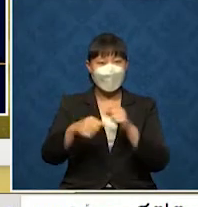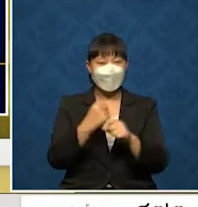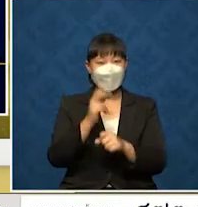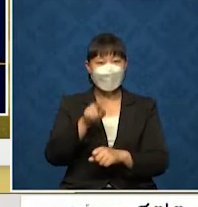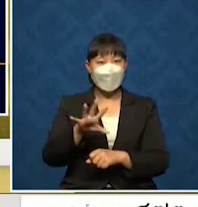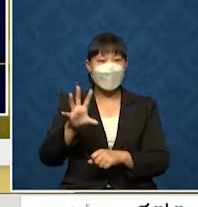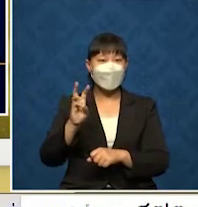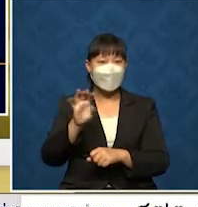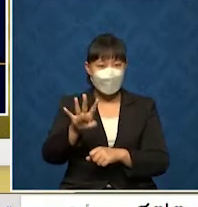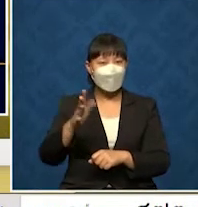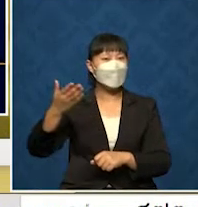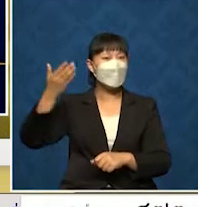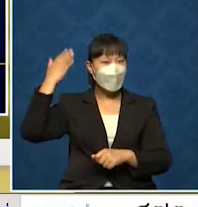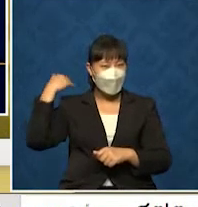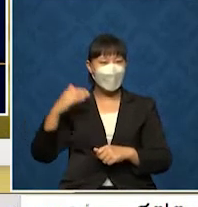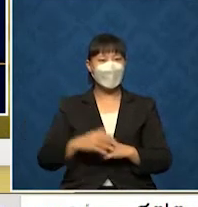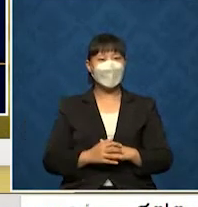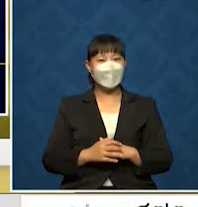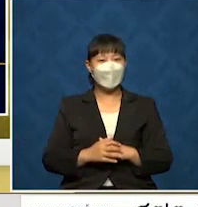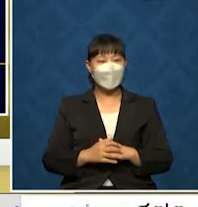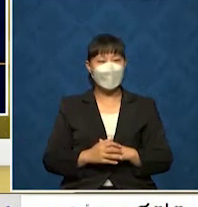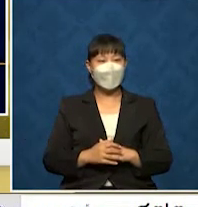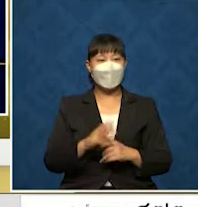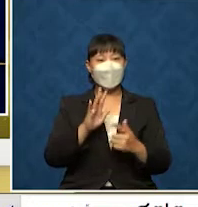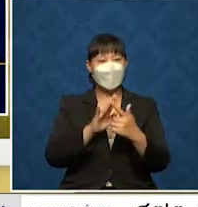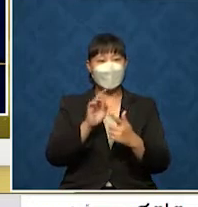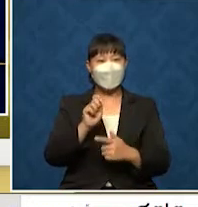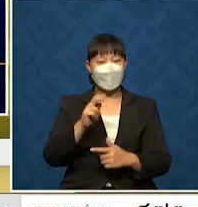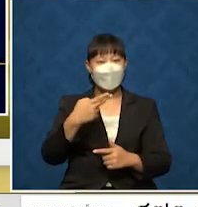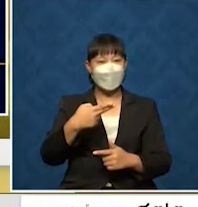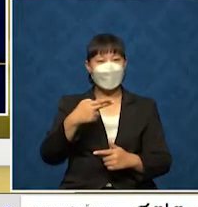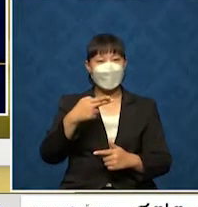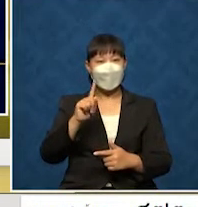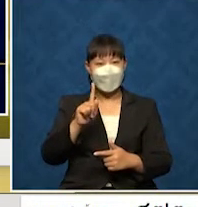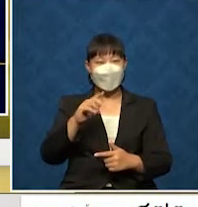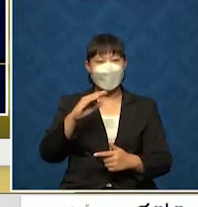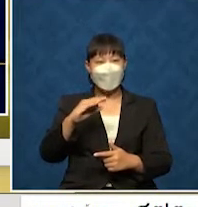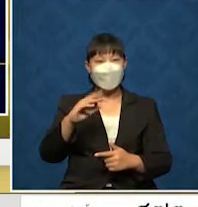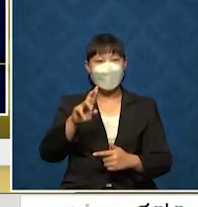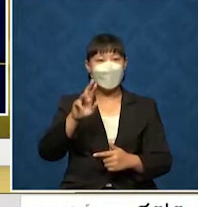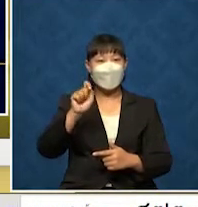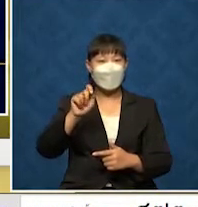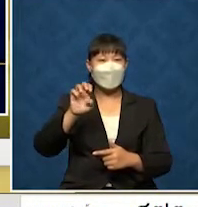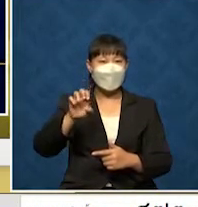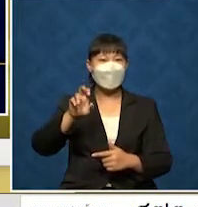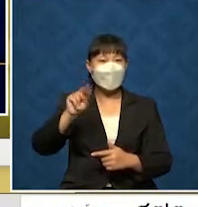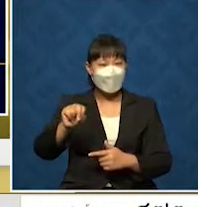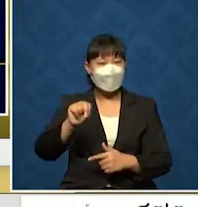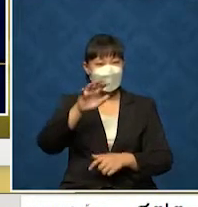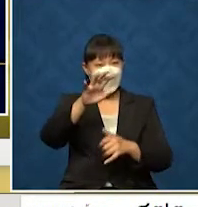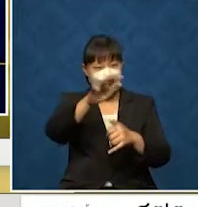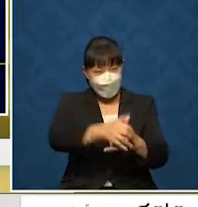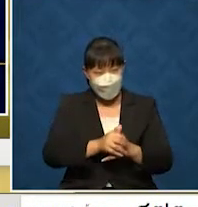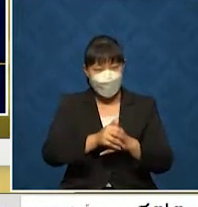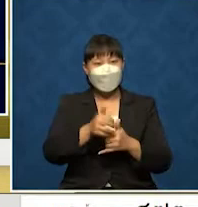เฮโรอีนได้314กิโลนะครับและ มาถึงงานมอบ